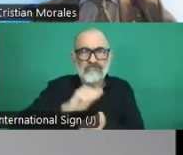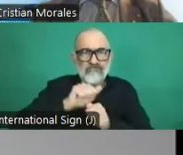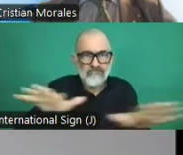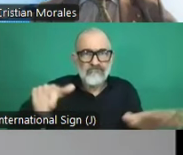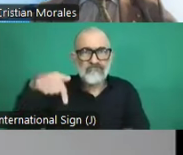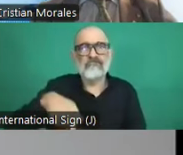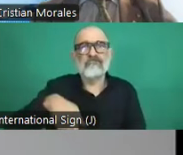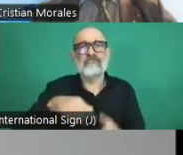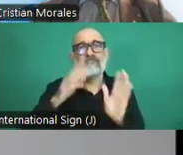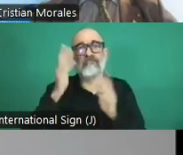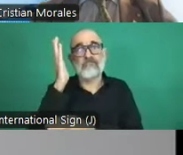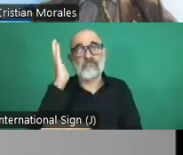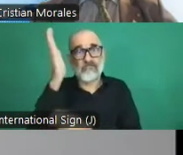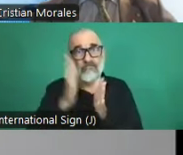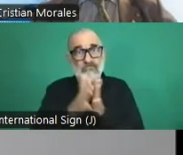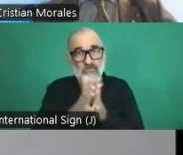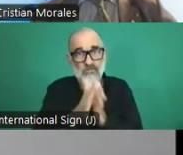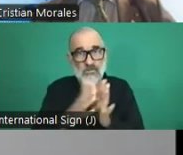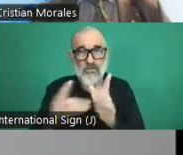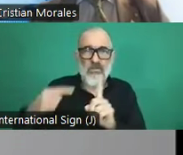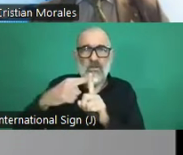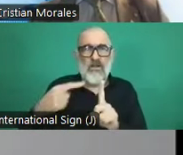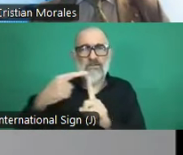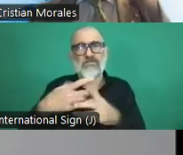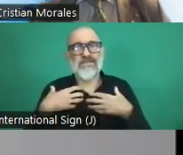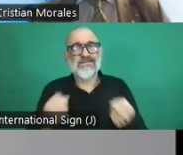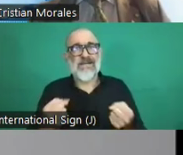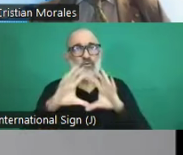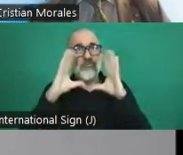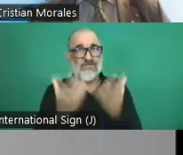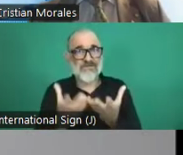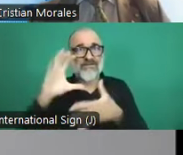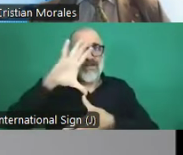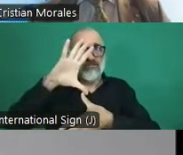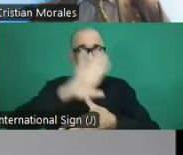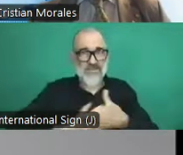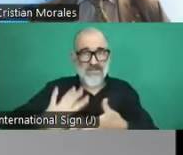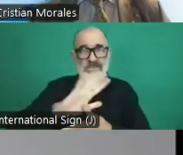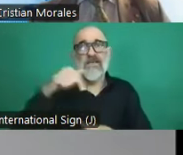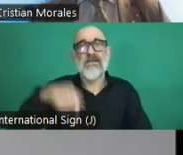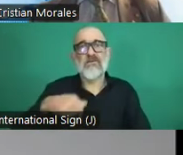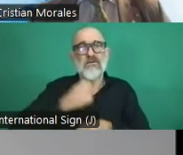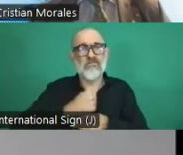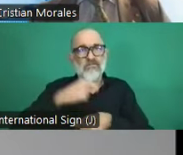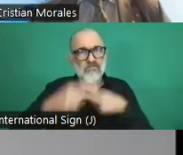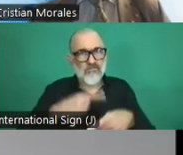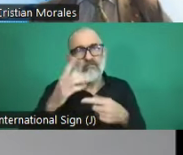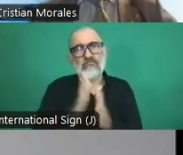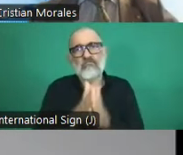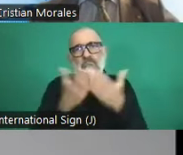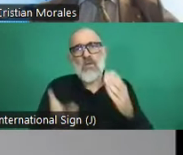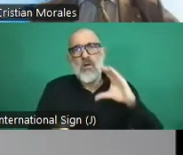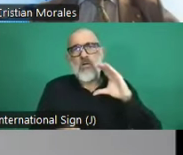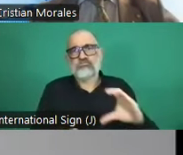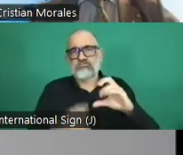e progrès recomendações vers la santé universelle dans estratégicas les que Amériques, auxiliam os nossos qui était países a élaboré sur la base fortalecer o d'une sistema de analyse très saúde com solide base na des atenção primária. propositions